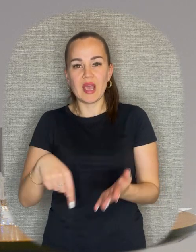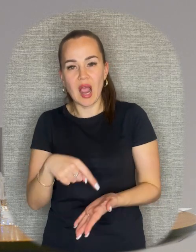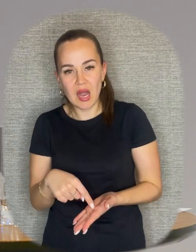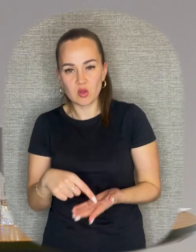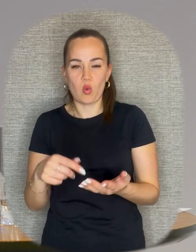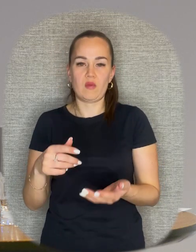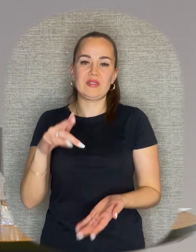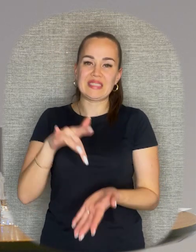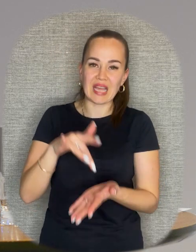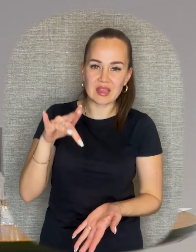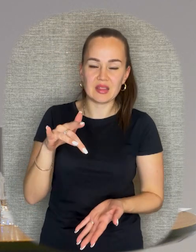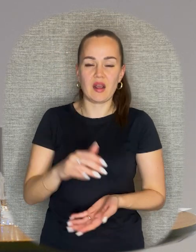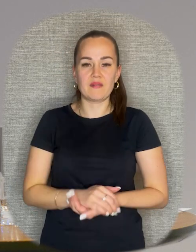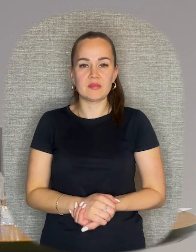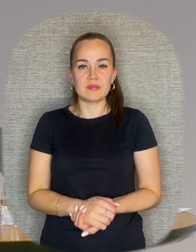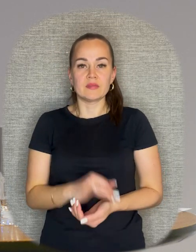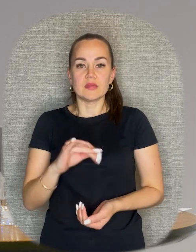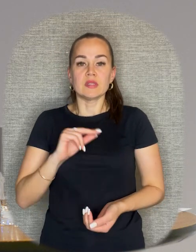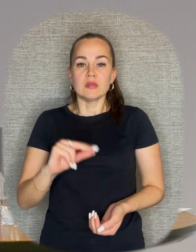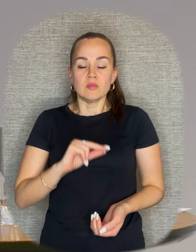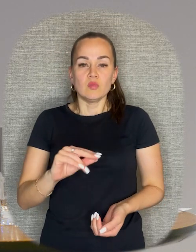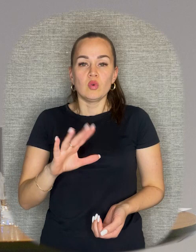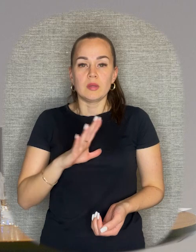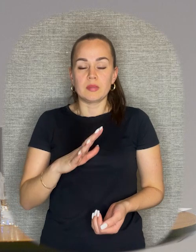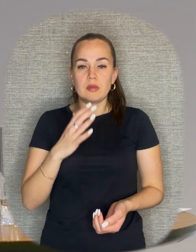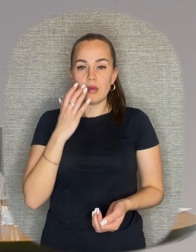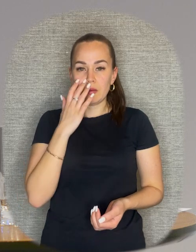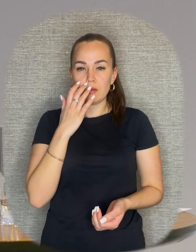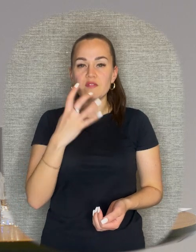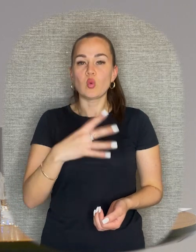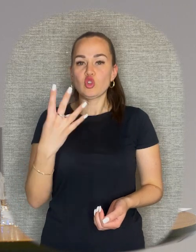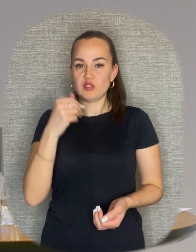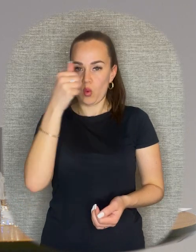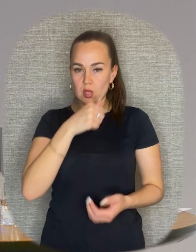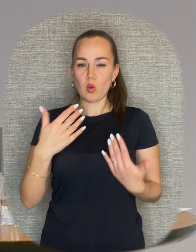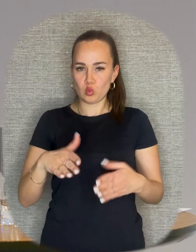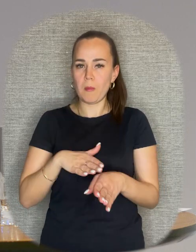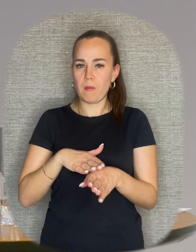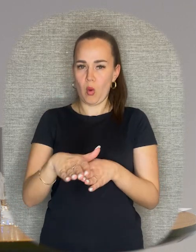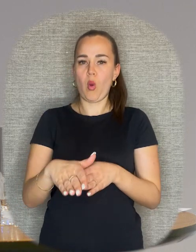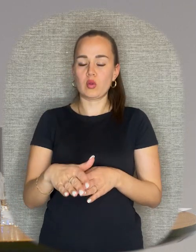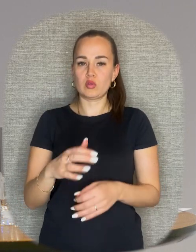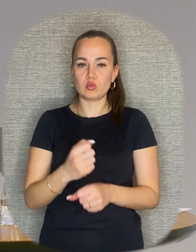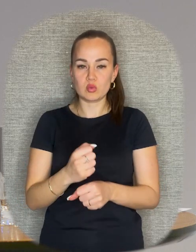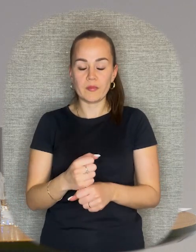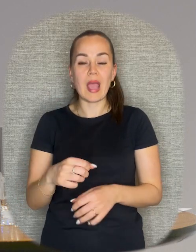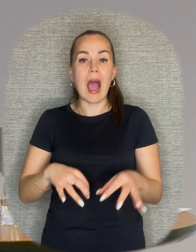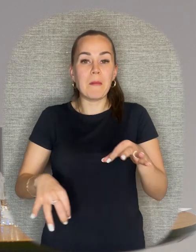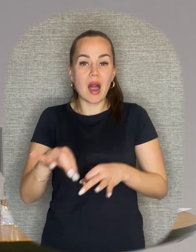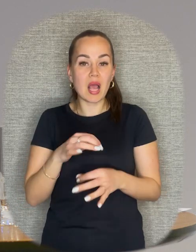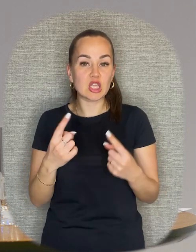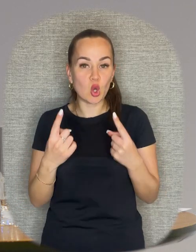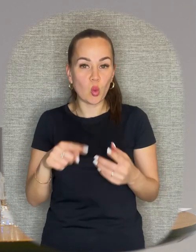пунктов и крупных городских центров работает развернулась в сорок третьем сорок четвёртом году уже в полном объёме Но самое